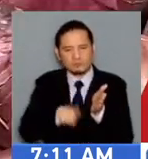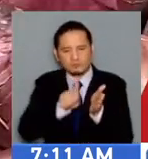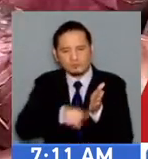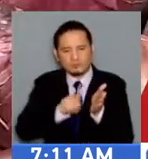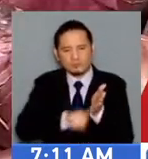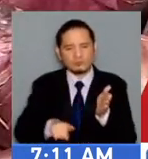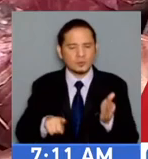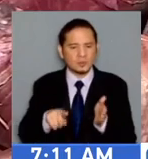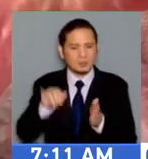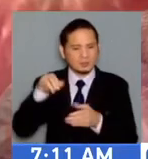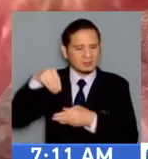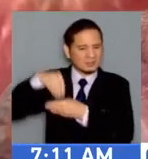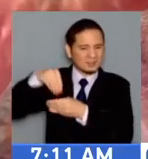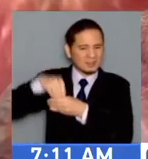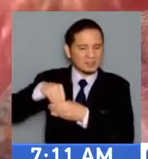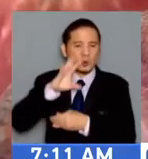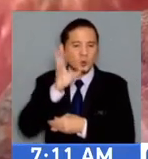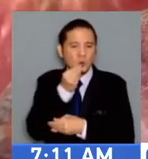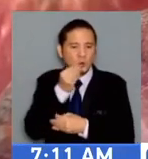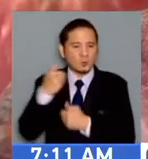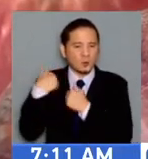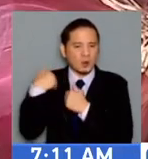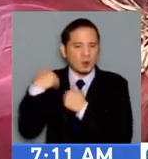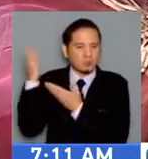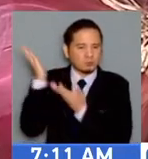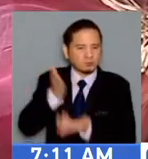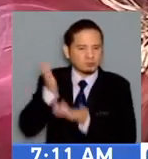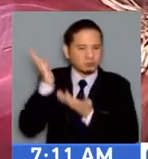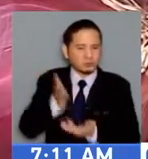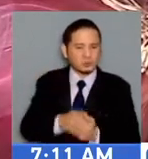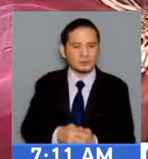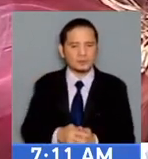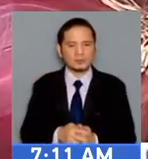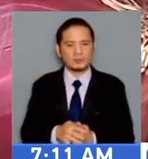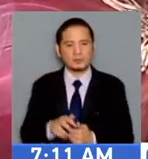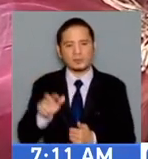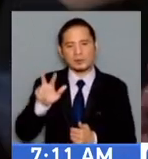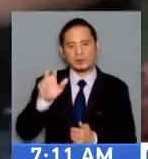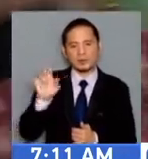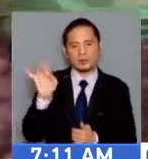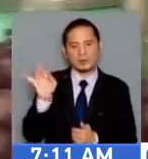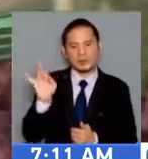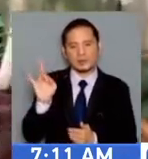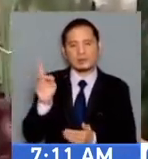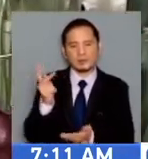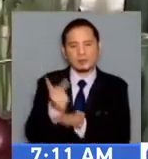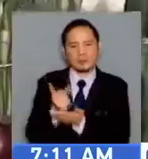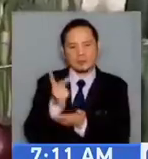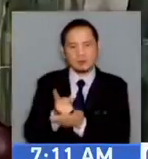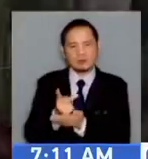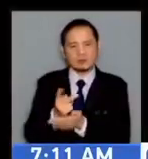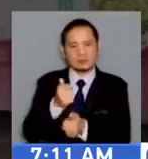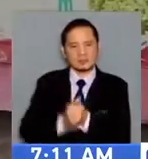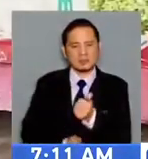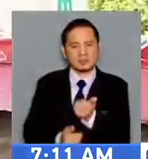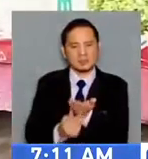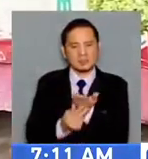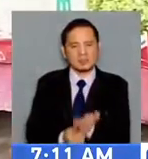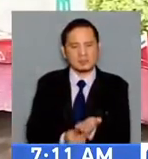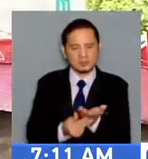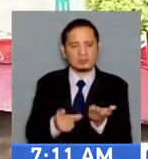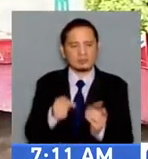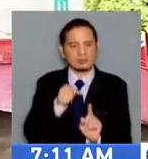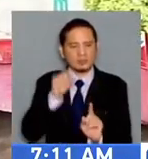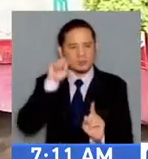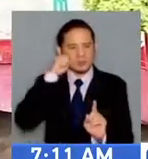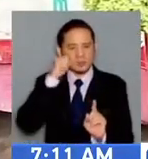Sa price monitoring ng DA, 380 pesos ang kada kilo ng pulang sibuyas sa mga pamilihan sa Metro Manila. Pero sa ilang